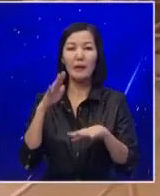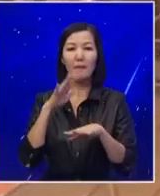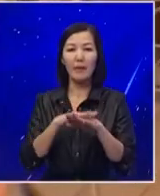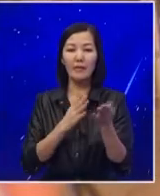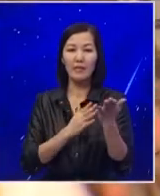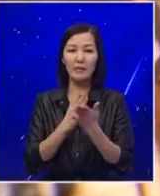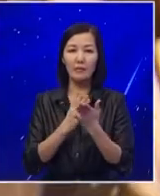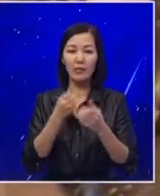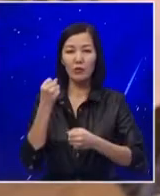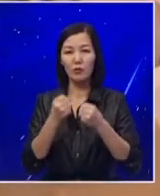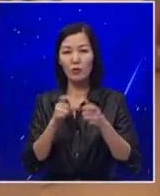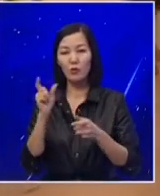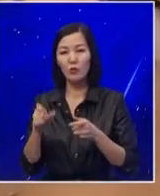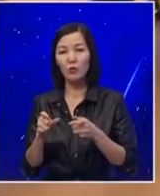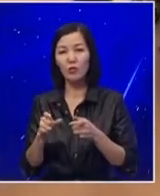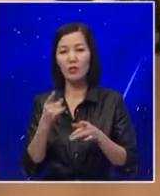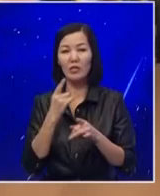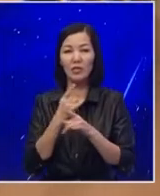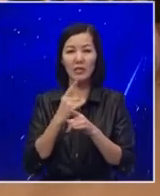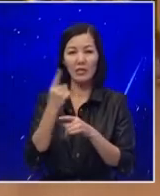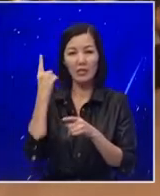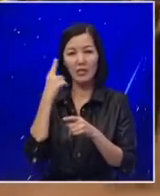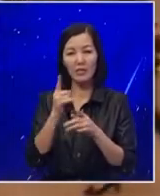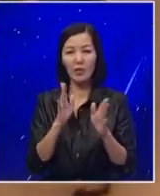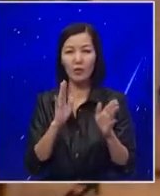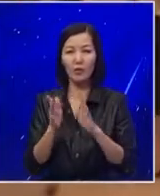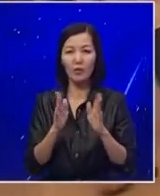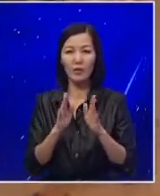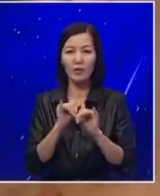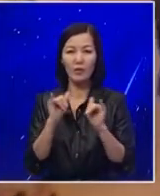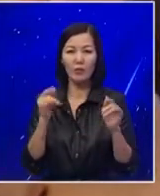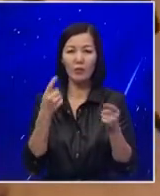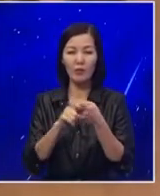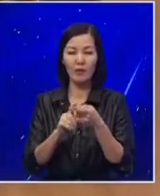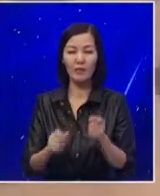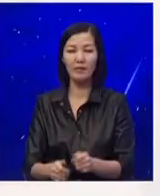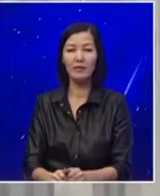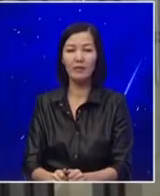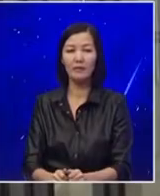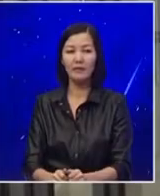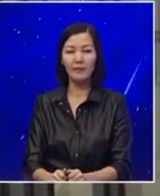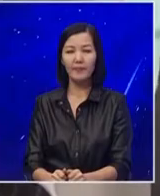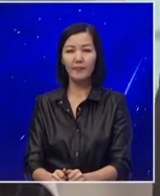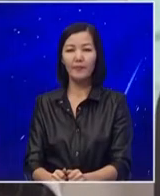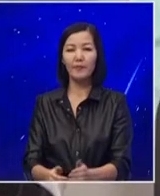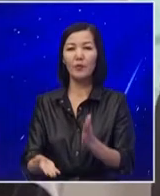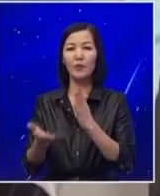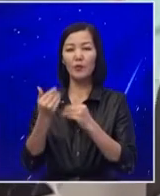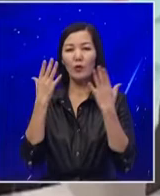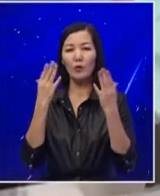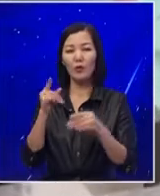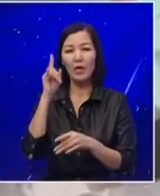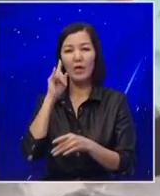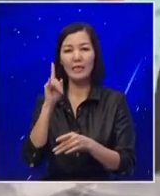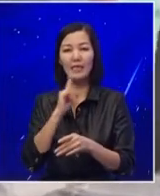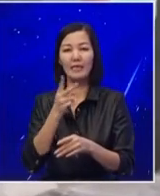және жүргізуші. Бұл жасанды интеллект пен роботтандырудың дамуына байланысты. Ал өткен тәулікте елімізге